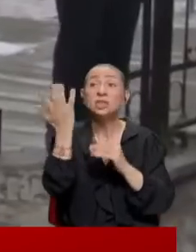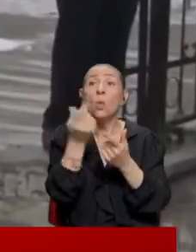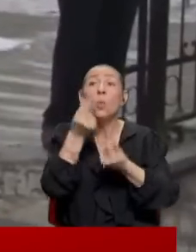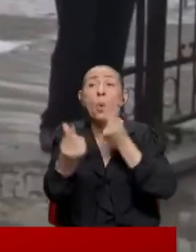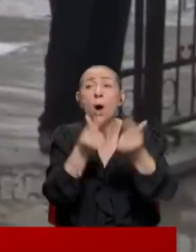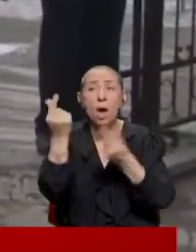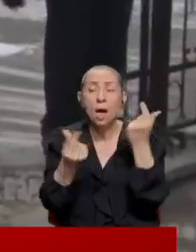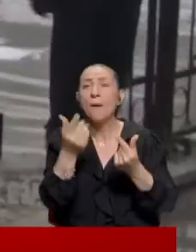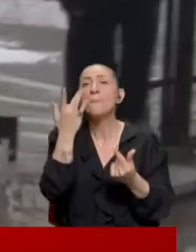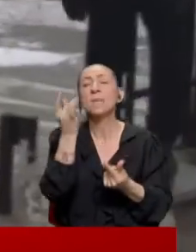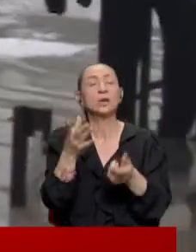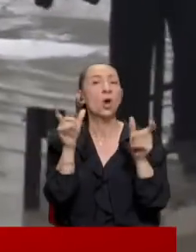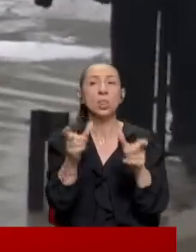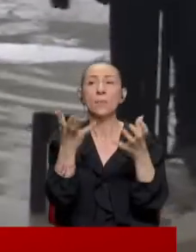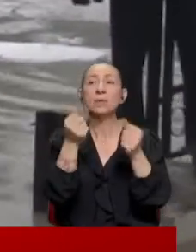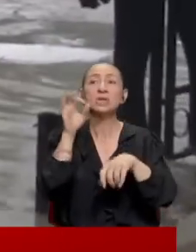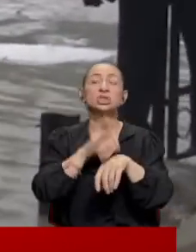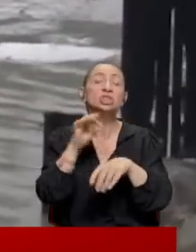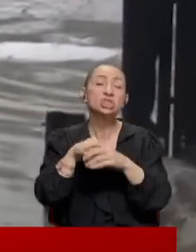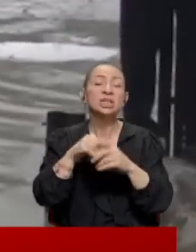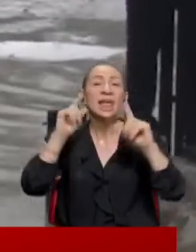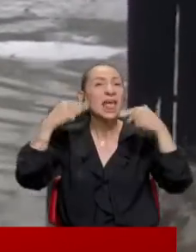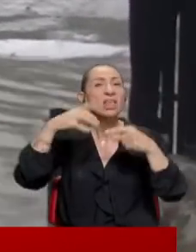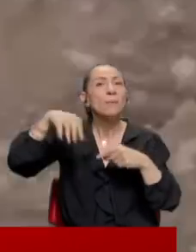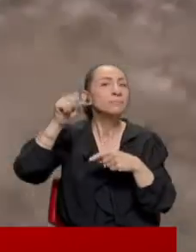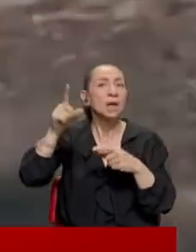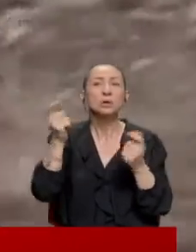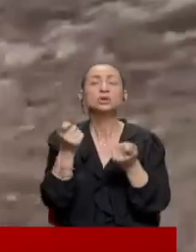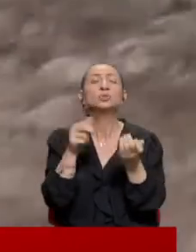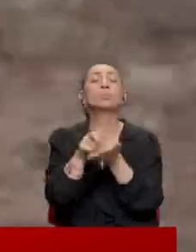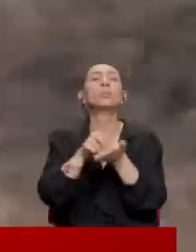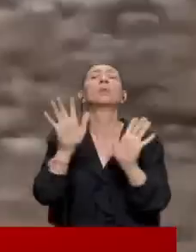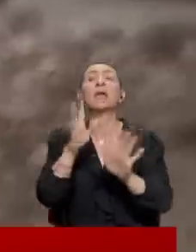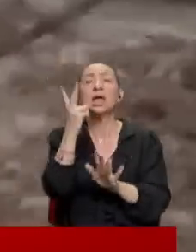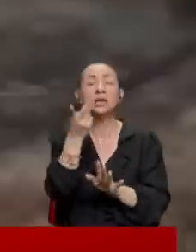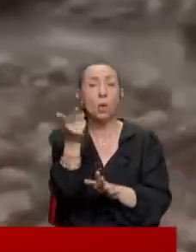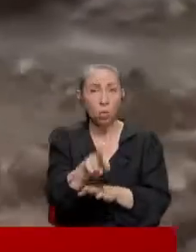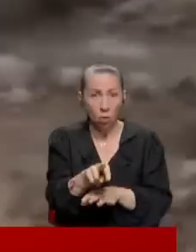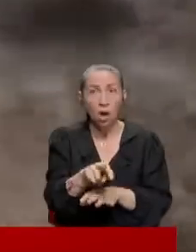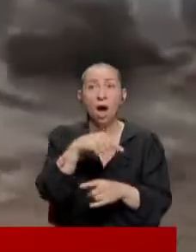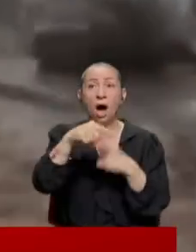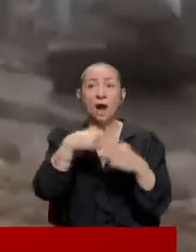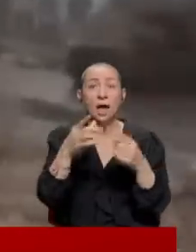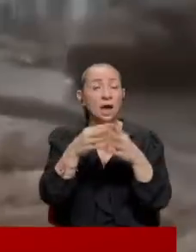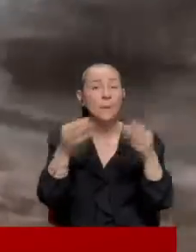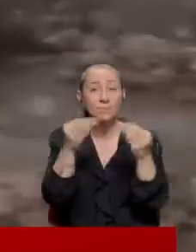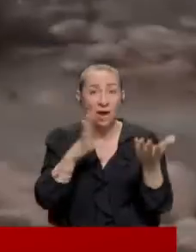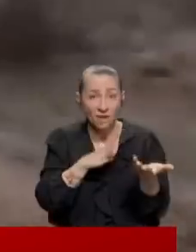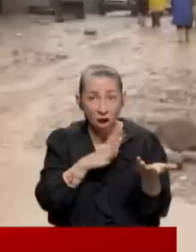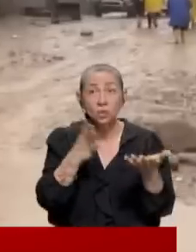yaptığı uyarılar da belli ki önlem almak için yetkilileri harekete geçirmedi. Geride iki can kaybı, aranan